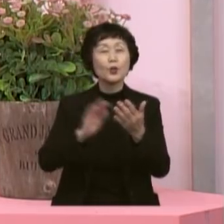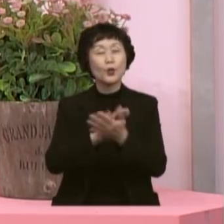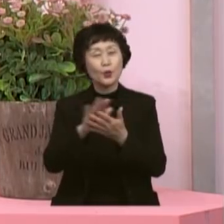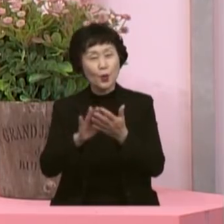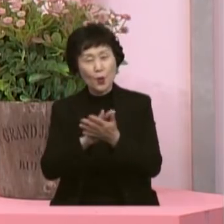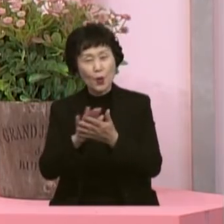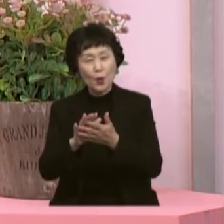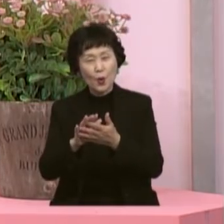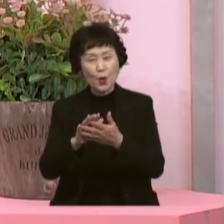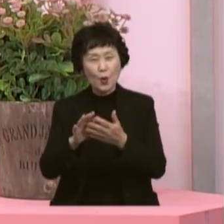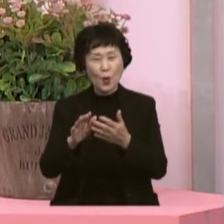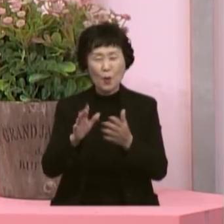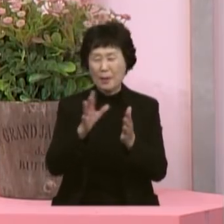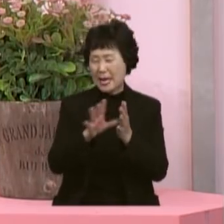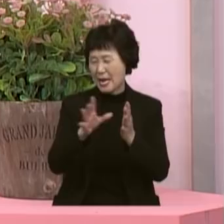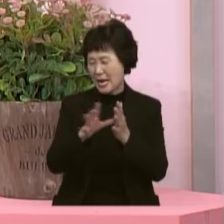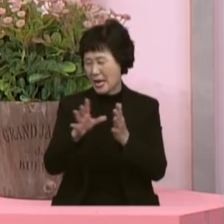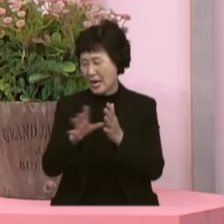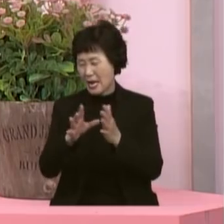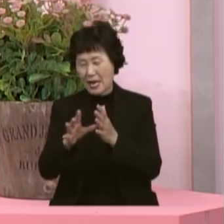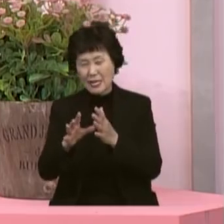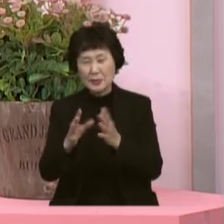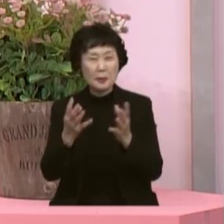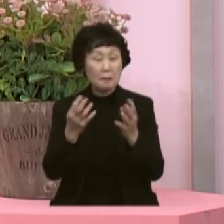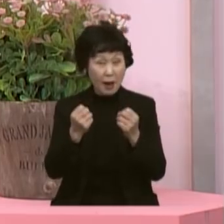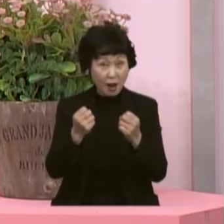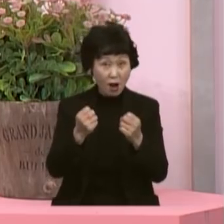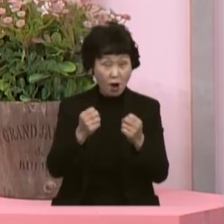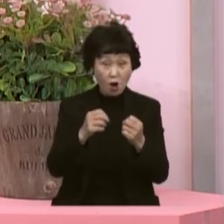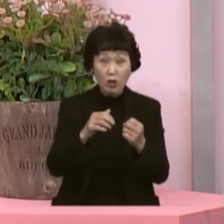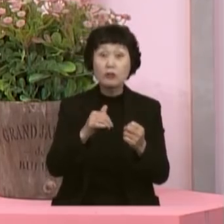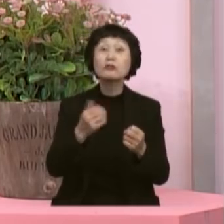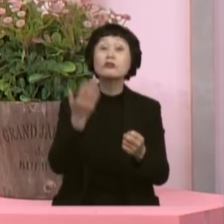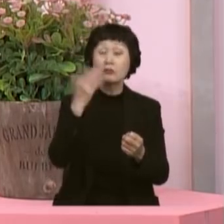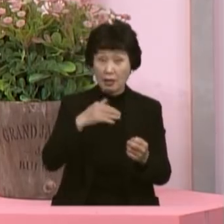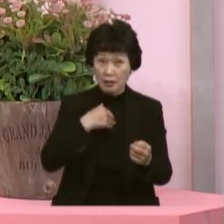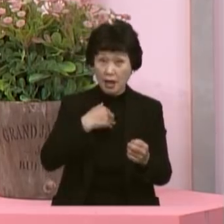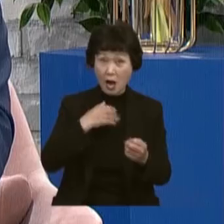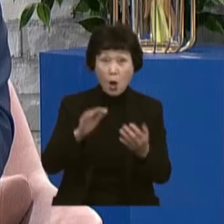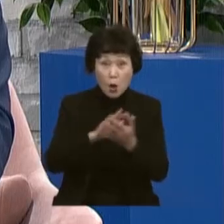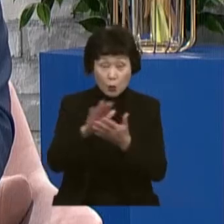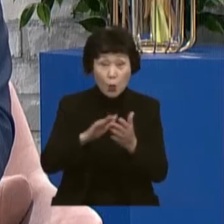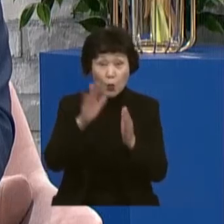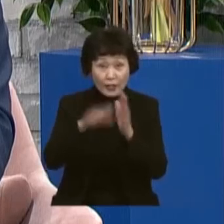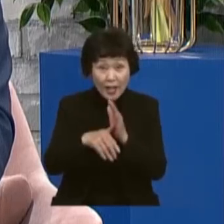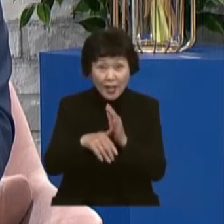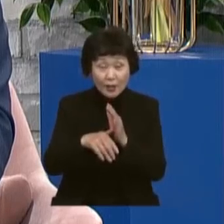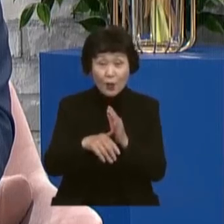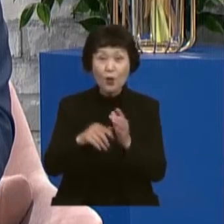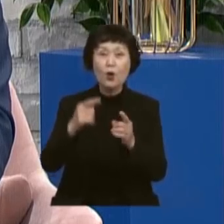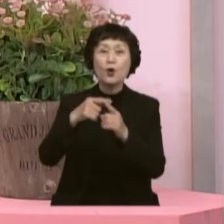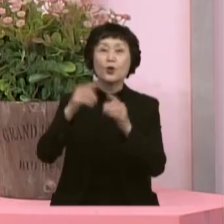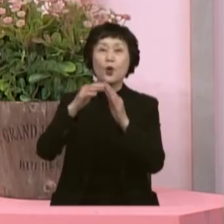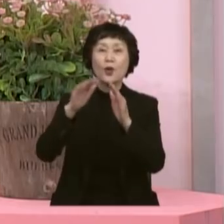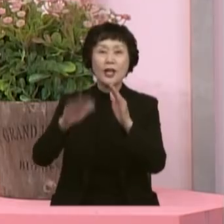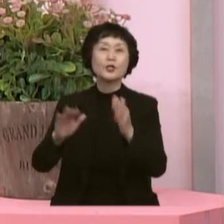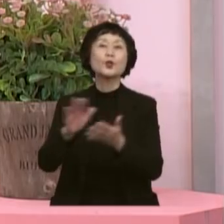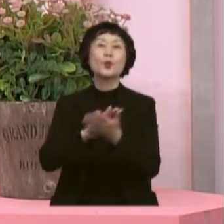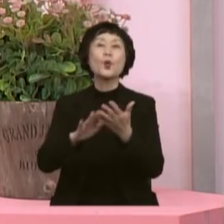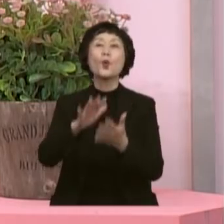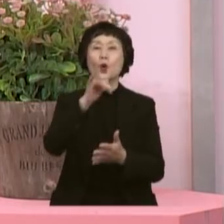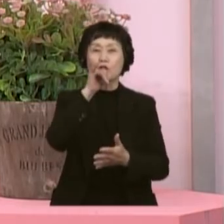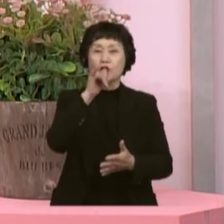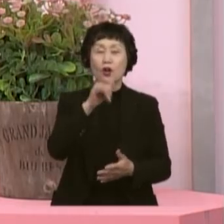성가대에서 정말 아주 잔인하게 놀았거든요. 네네네. 근데 네. 놀아도 교회에서 놀았던 거예요. 네네네. 근데 성가대 지휘하러